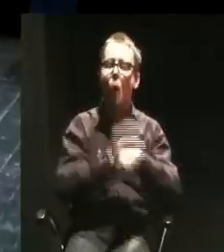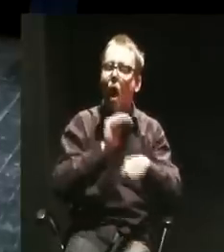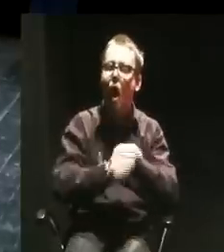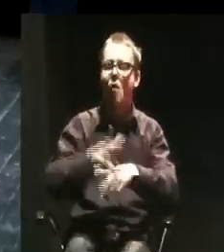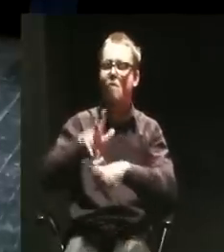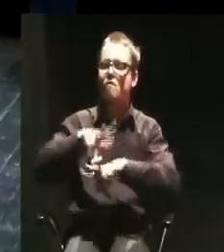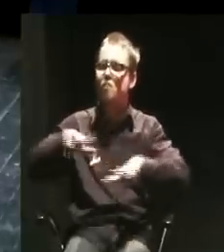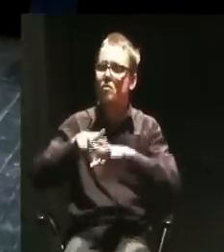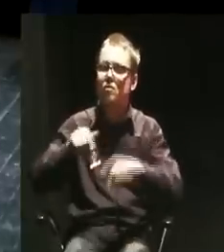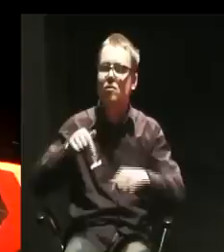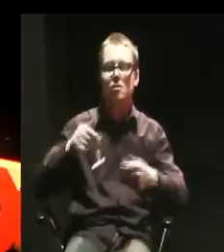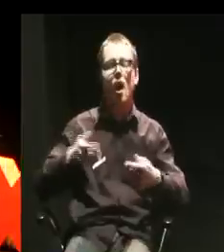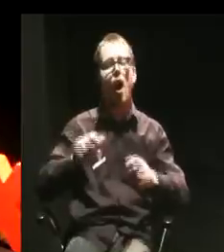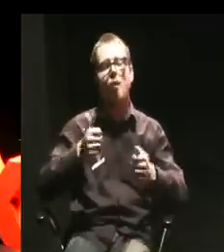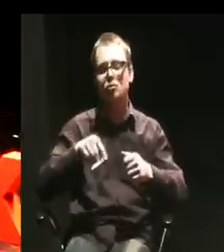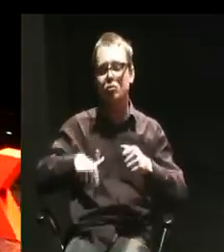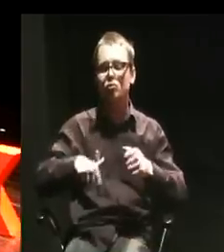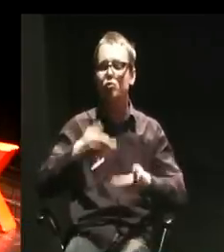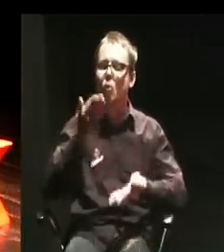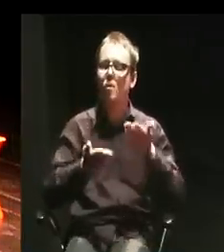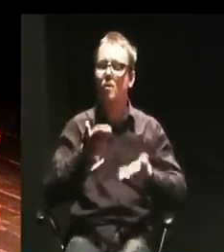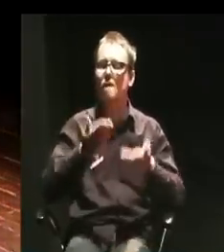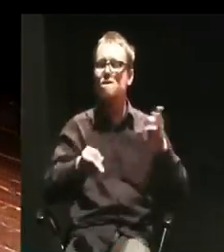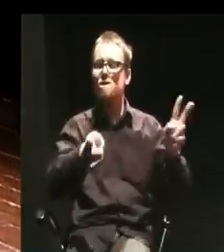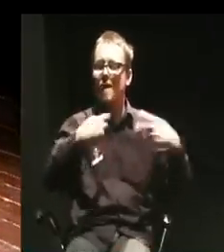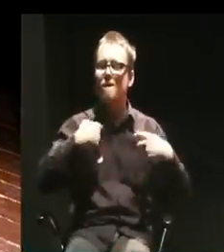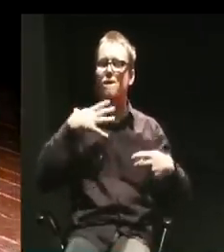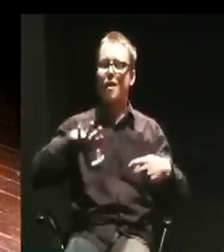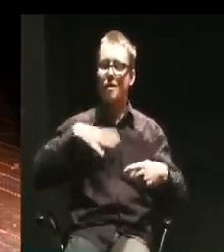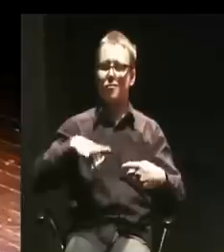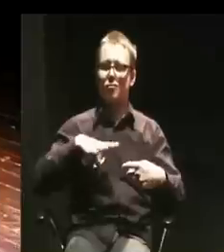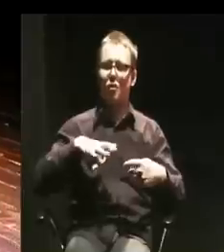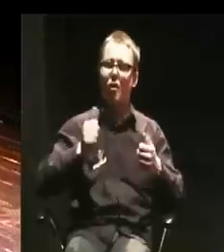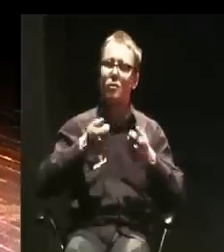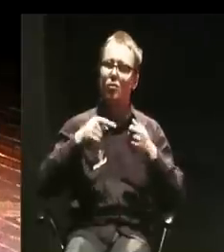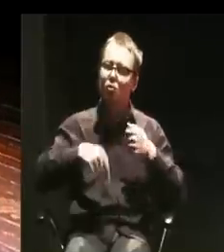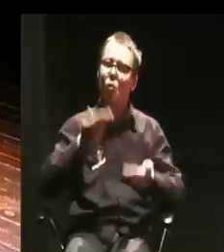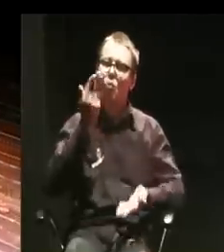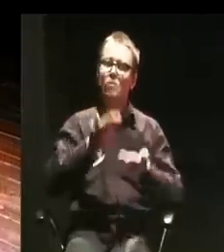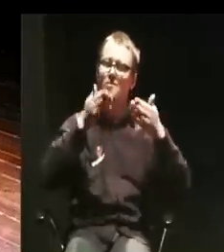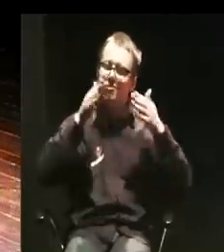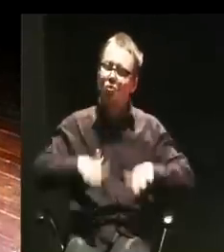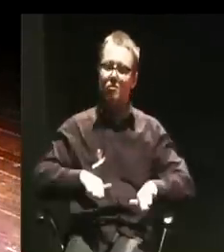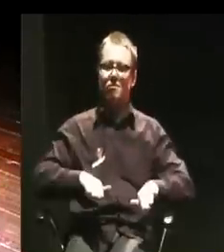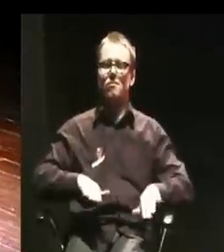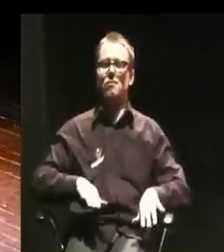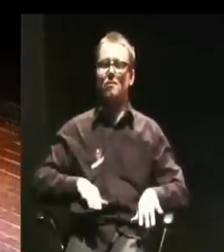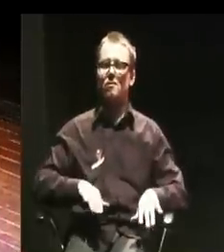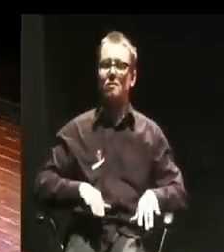rodziny, żeby przyjeżdżali z powrotem do Lublina, żeby tutaj zostawali i tutaj podejmowali